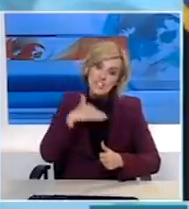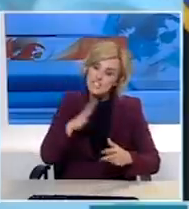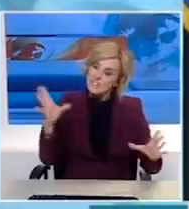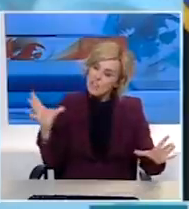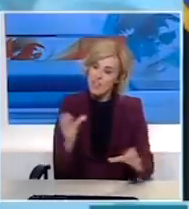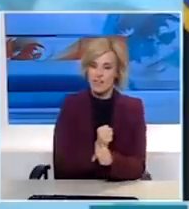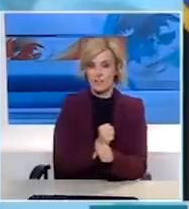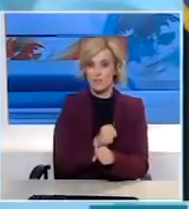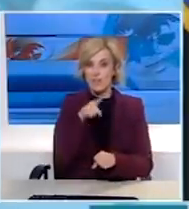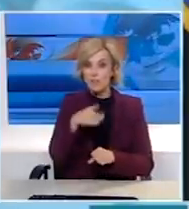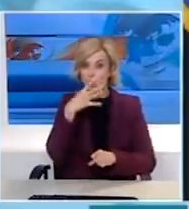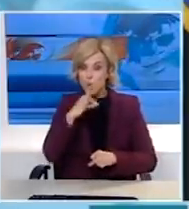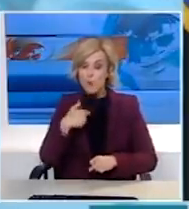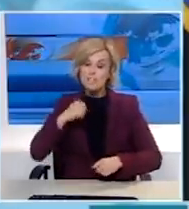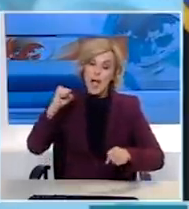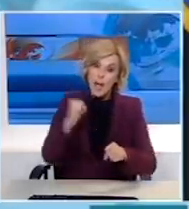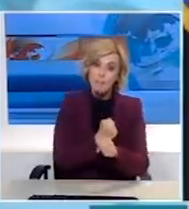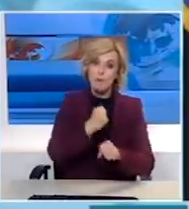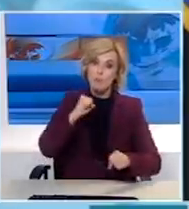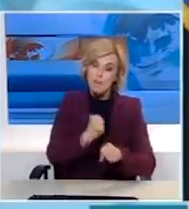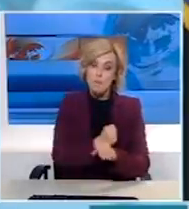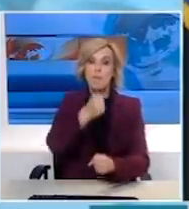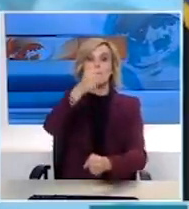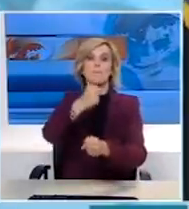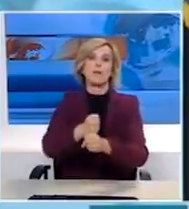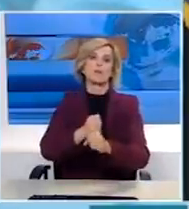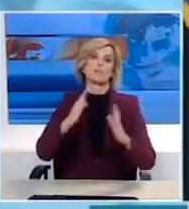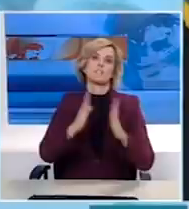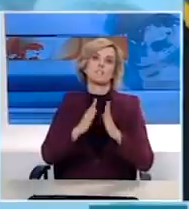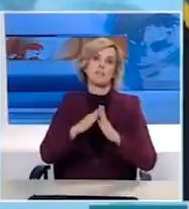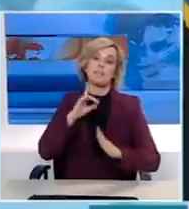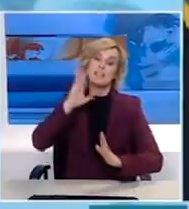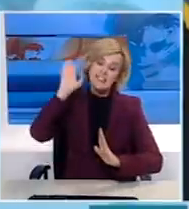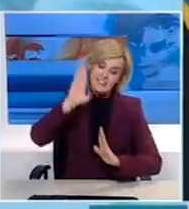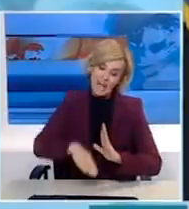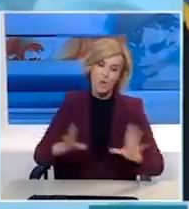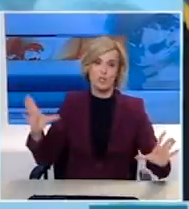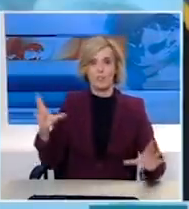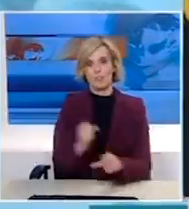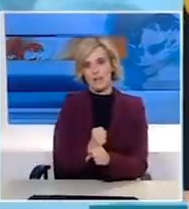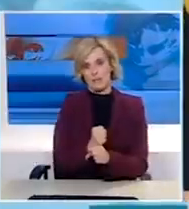χαμένες. Γι' αυτό και επιμένουμε, μένουμε σπίτι μέχρι την τελική νίκη. Σας ευχαριστώ.